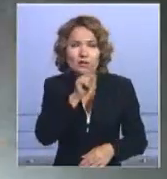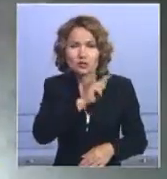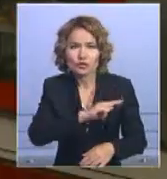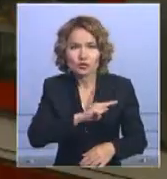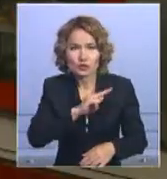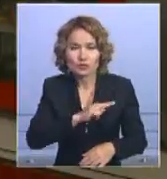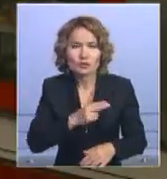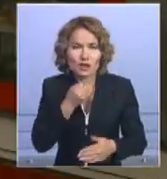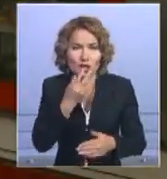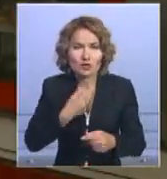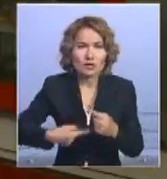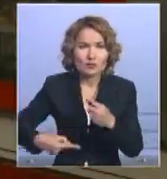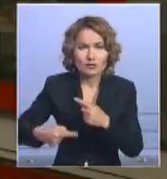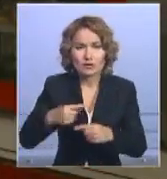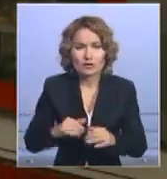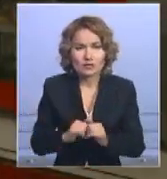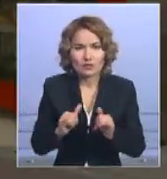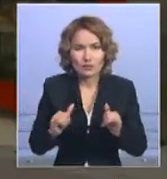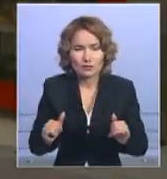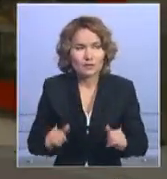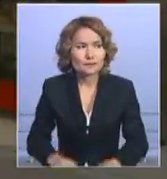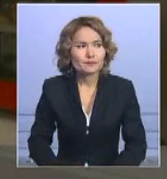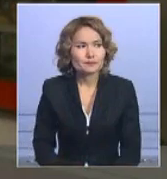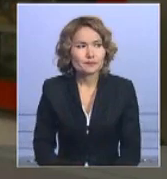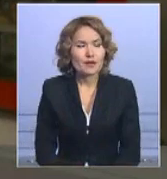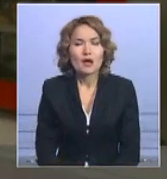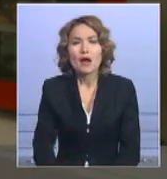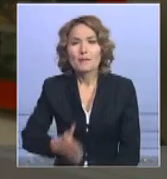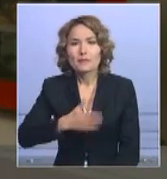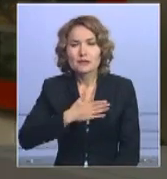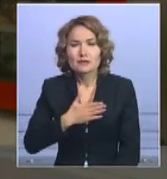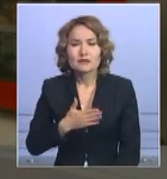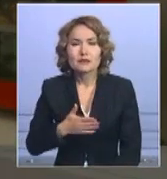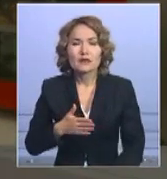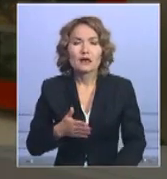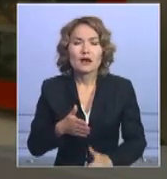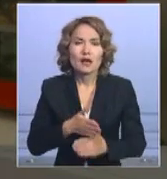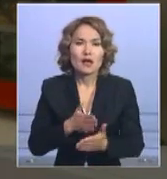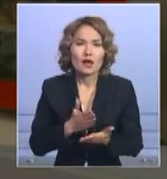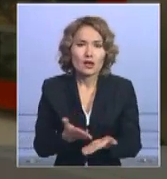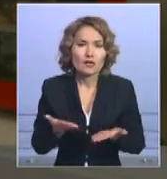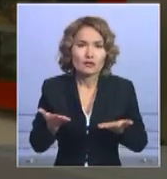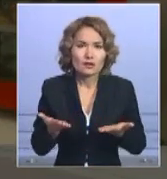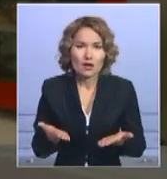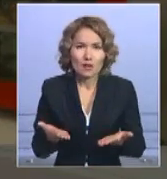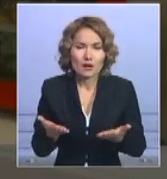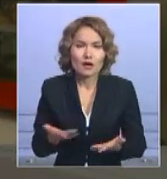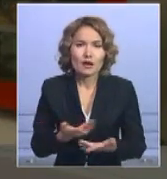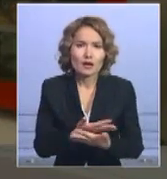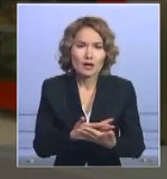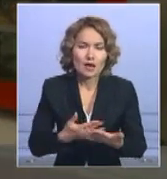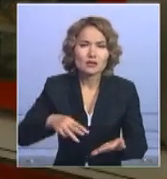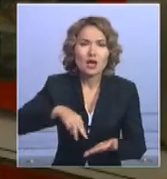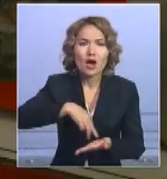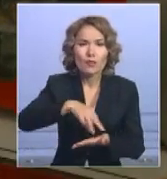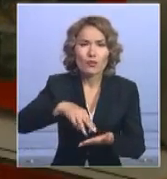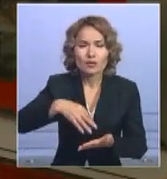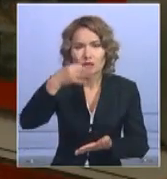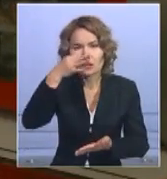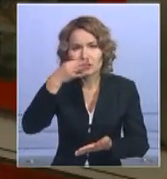береді. Біздің наубайханамызда 10 адам жұмыс жасаймыз. 30-35 нан түрлерін өнімдерін